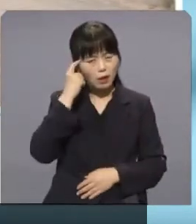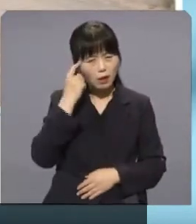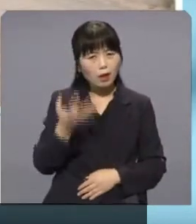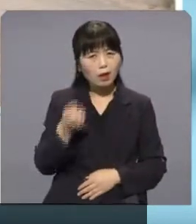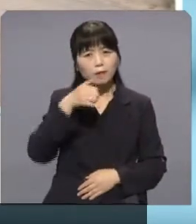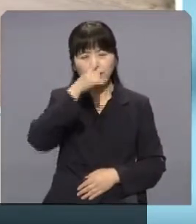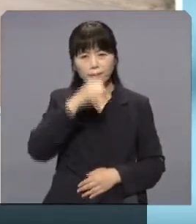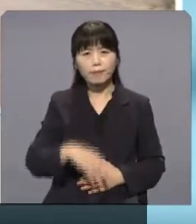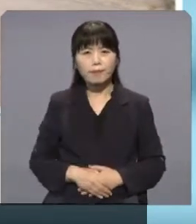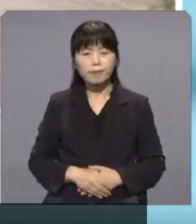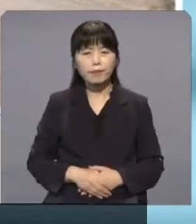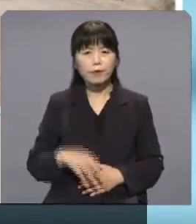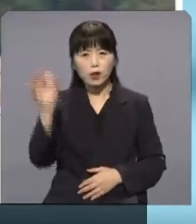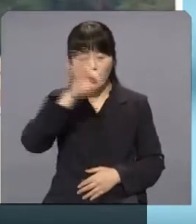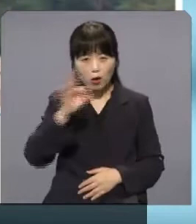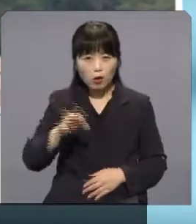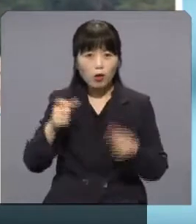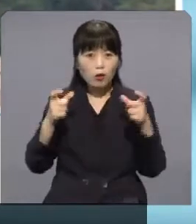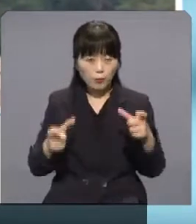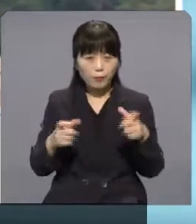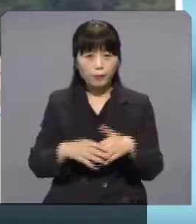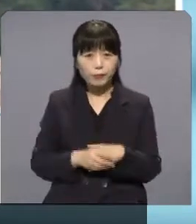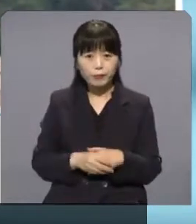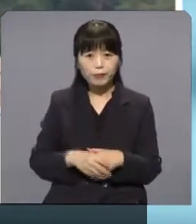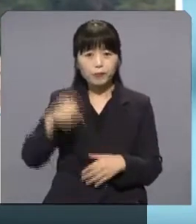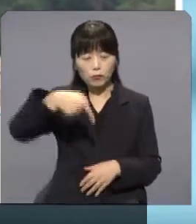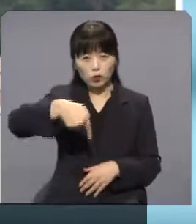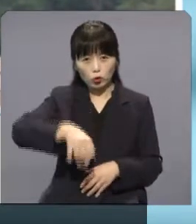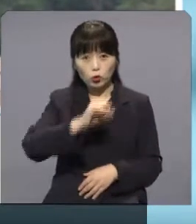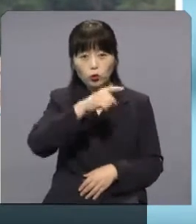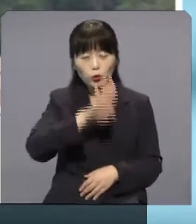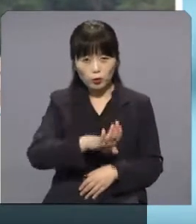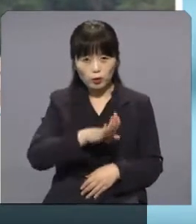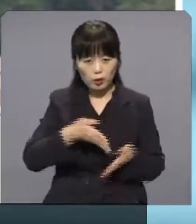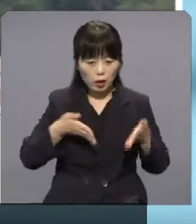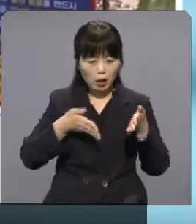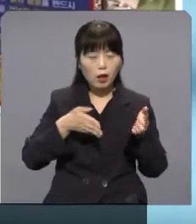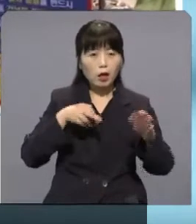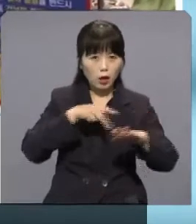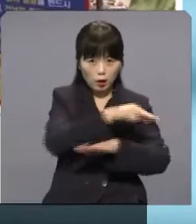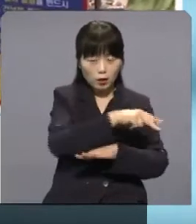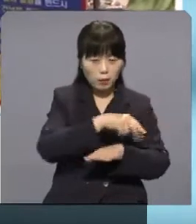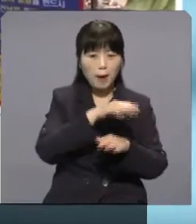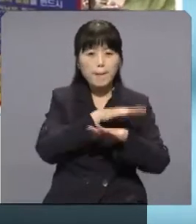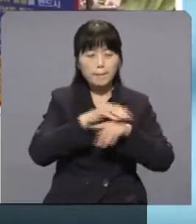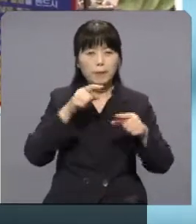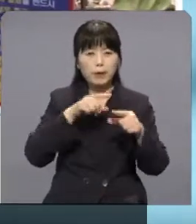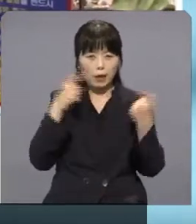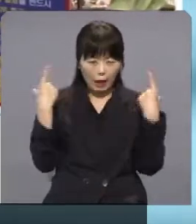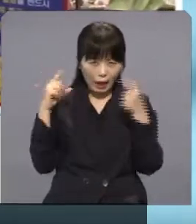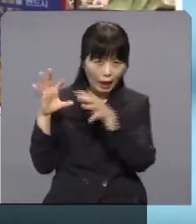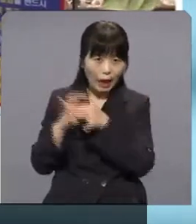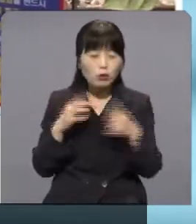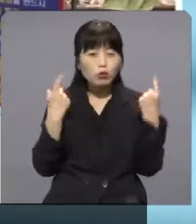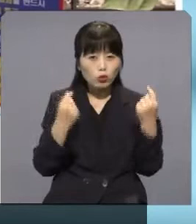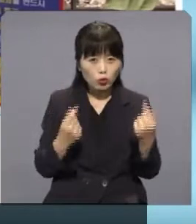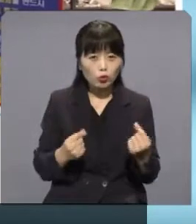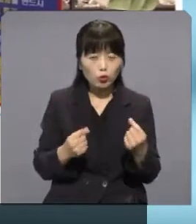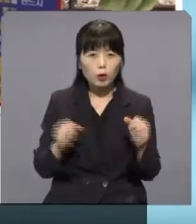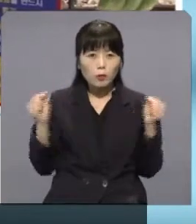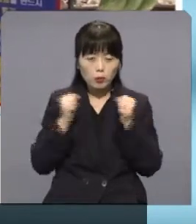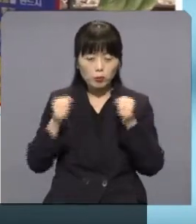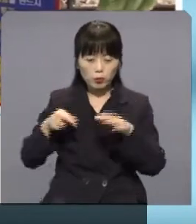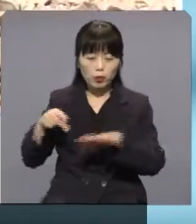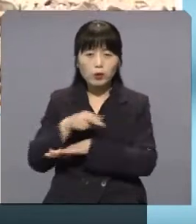있습니다 아 연천군 에서는 이제 9 건널목 이용객이 많은 9 건널목 은평 명은 건널목에서 유지하자 그리고 연천 북부